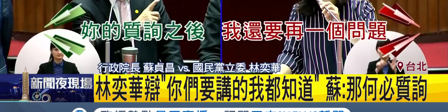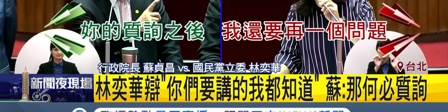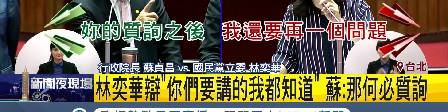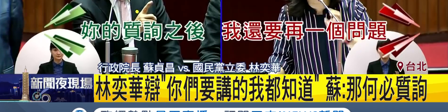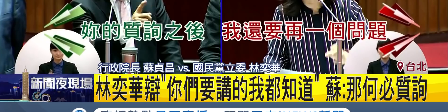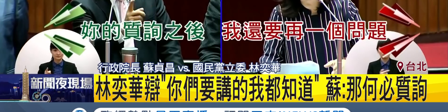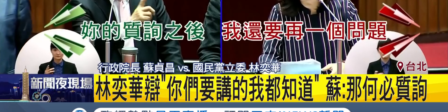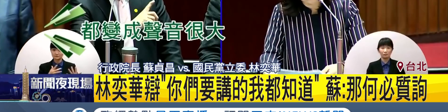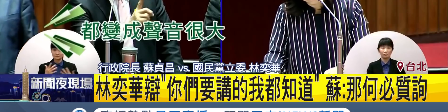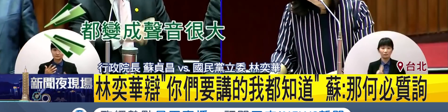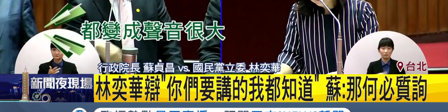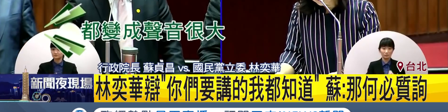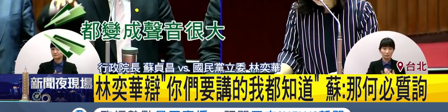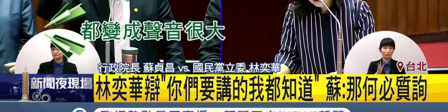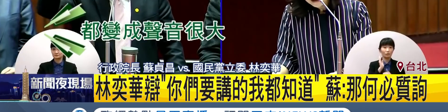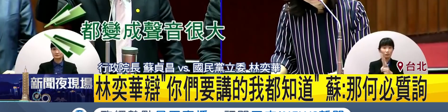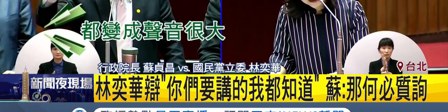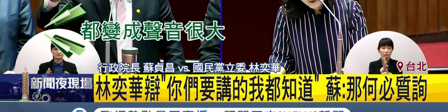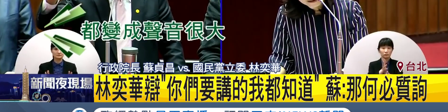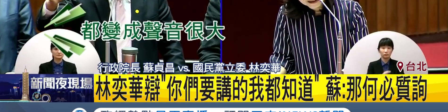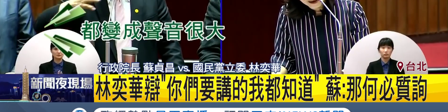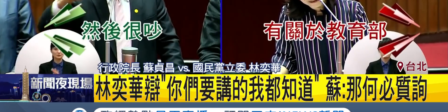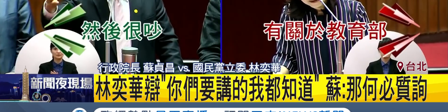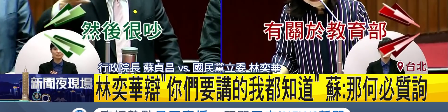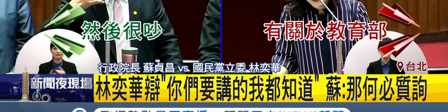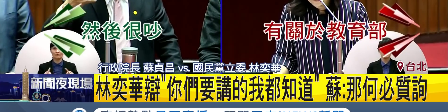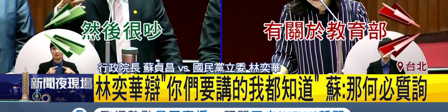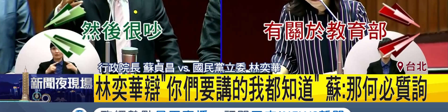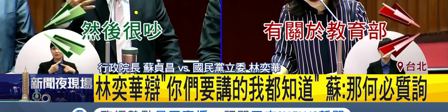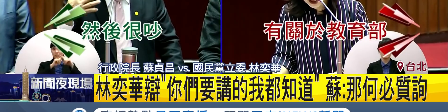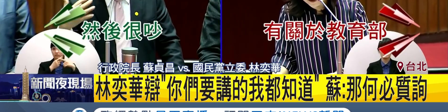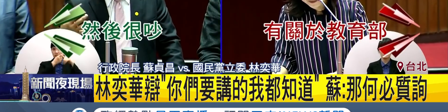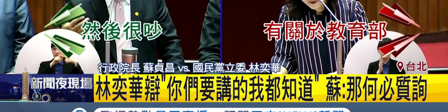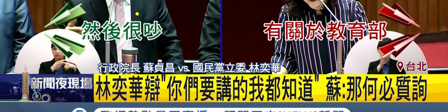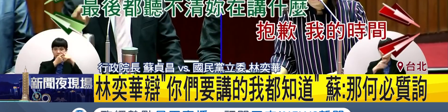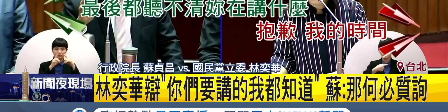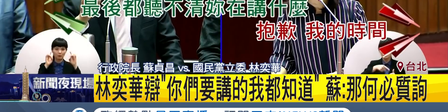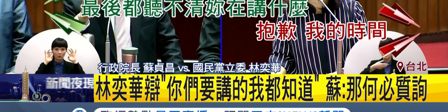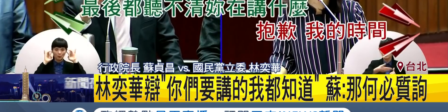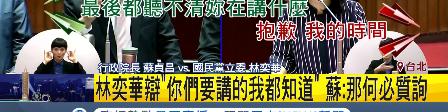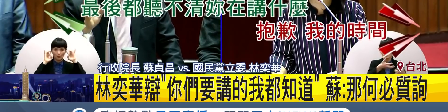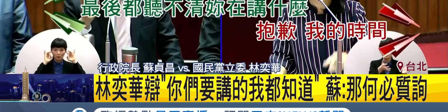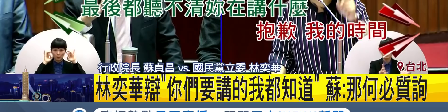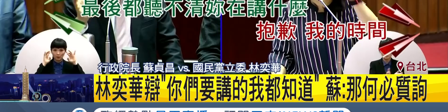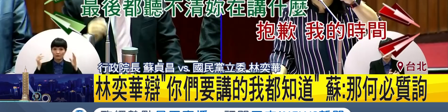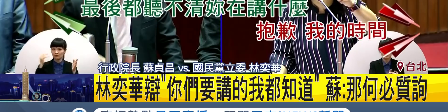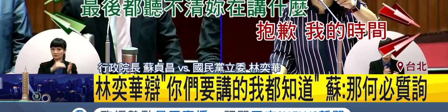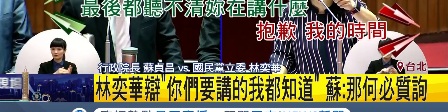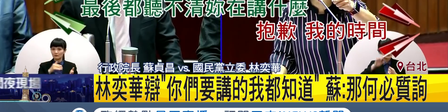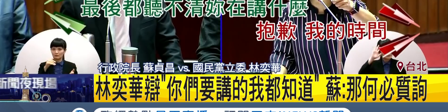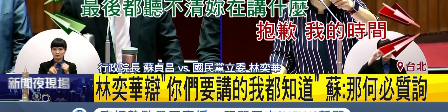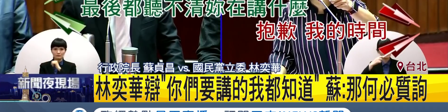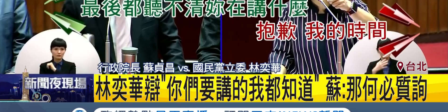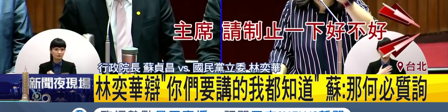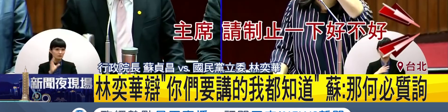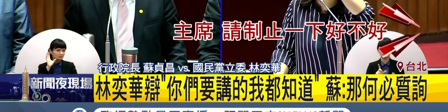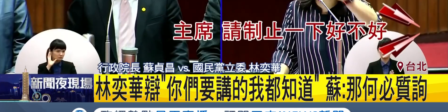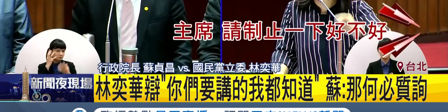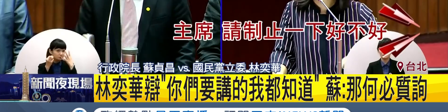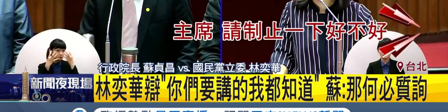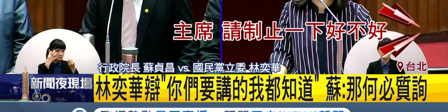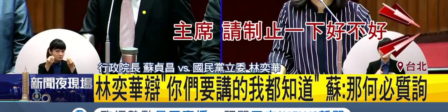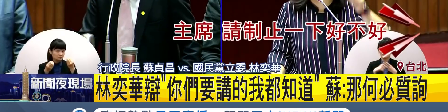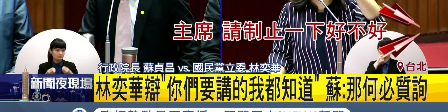再来，我还有一个问题， 都变成声音很大。 再一个问题哦， 然后 有关于教育部， 最后 抱歉， 听不 清我的时间。主